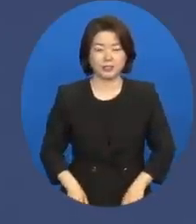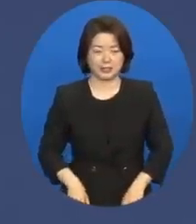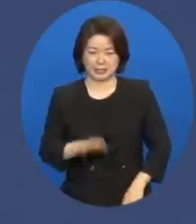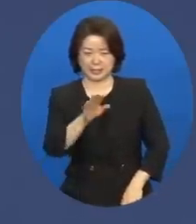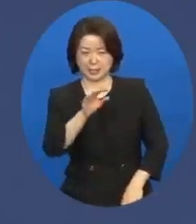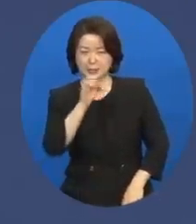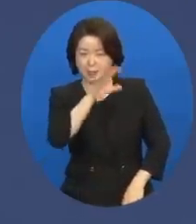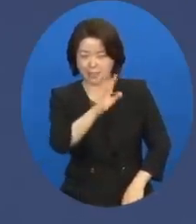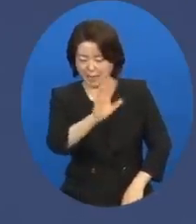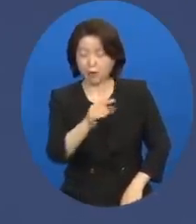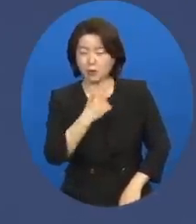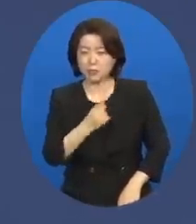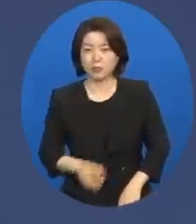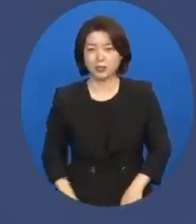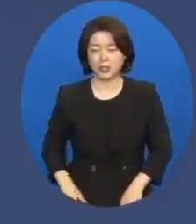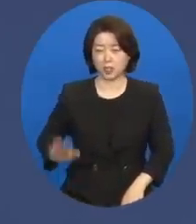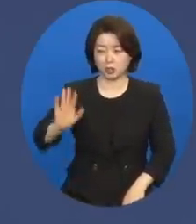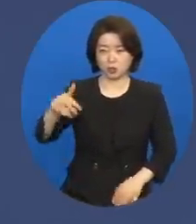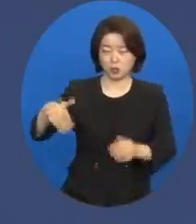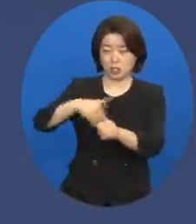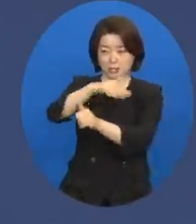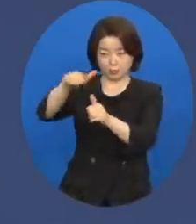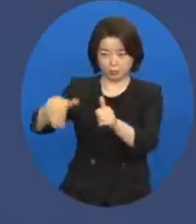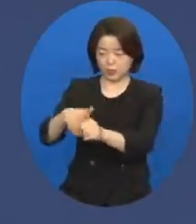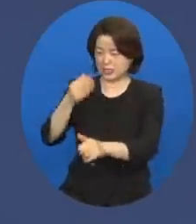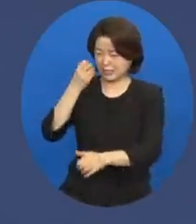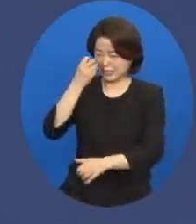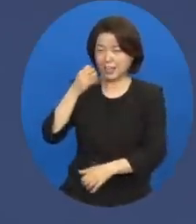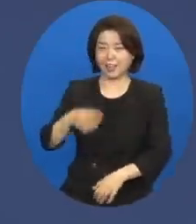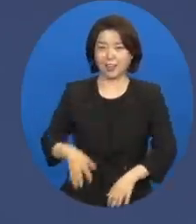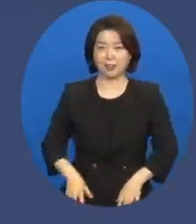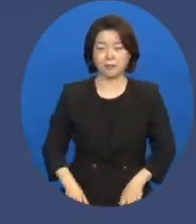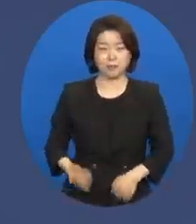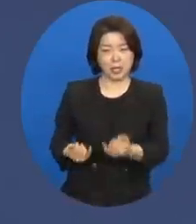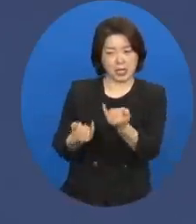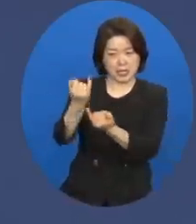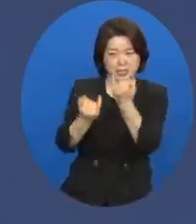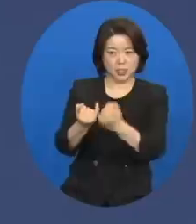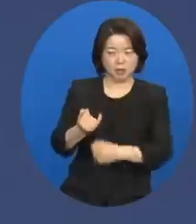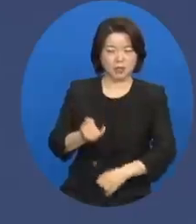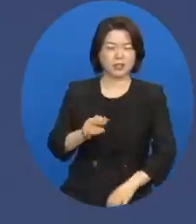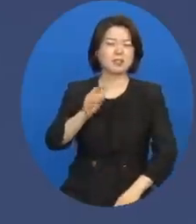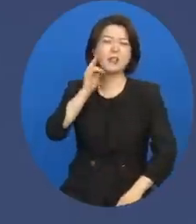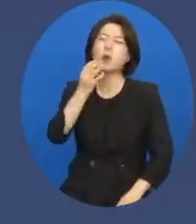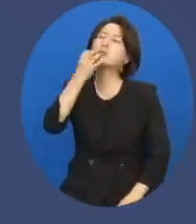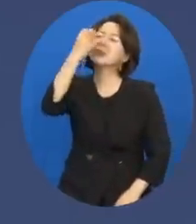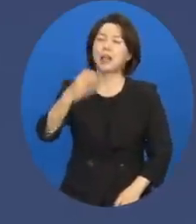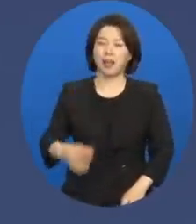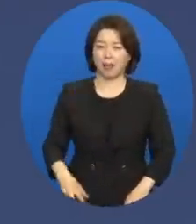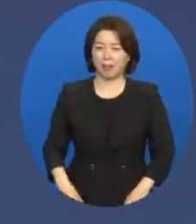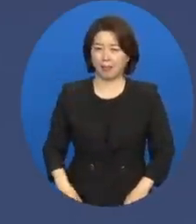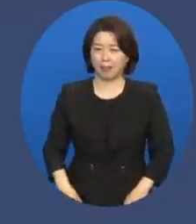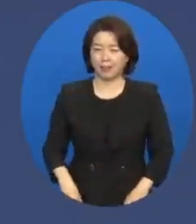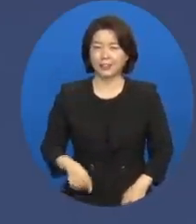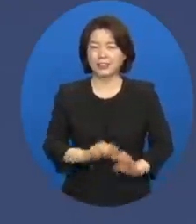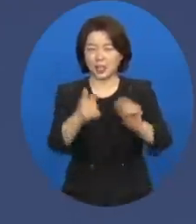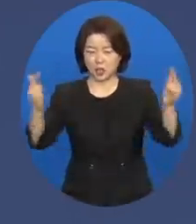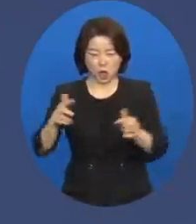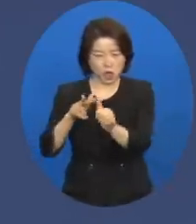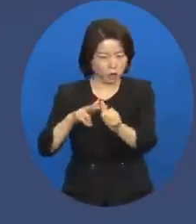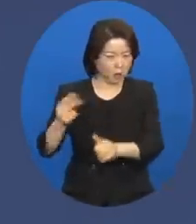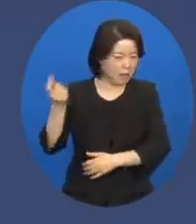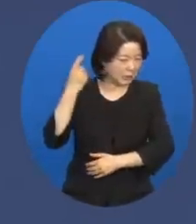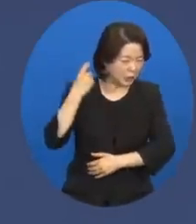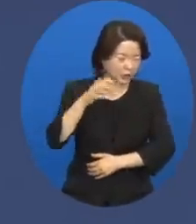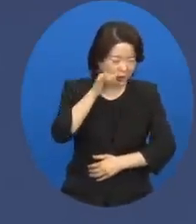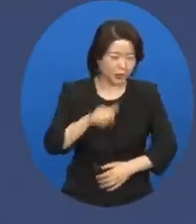했는데 요즘 분위기가 워낙 그런 터인지라 자매들이 너무 잘난 척을 한다는 여러 그 정보가 자꾸